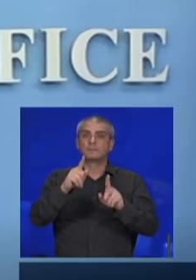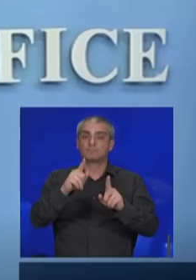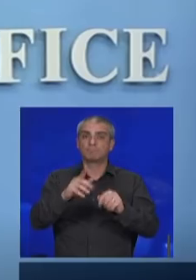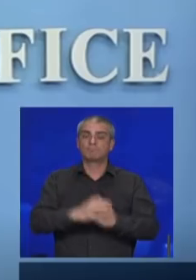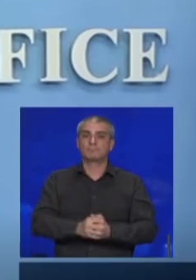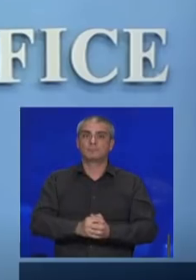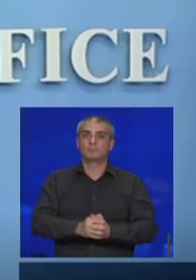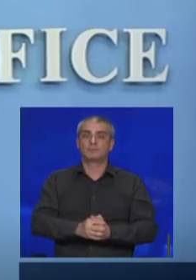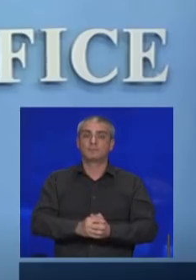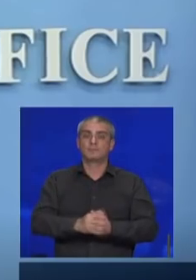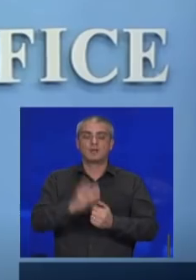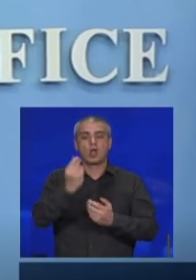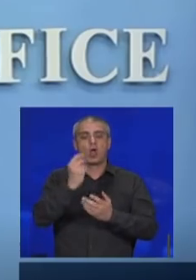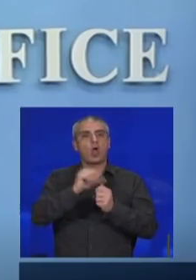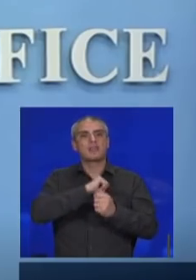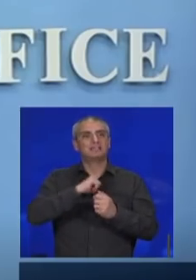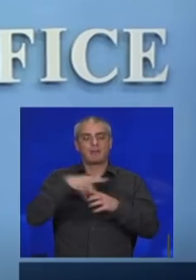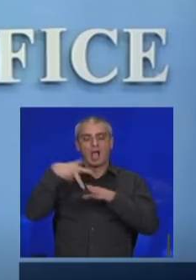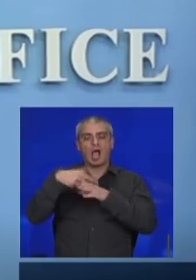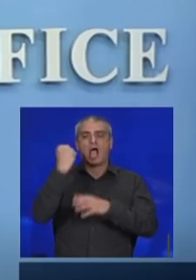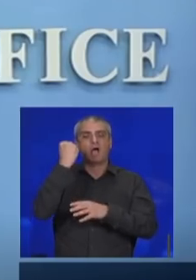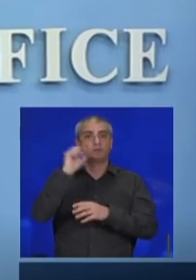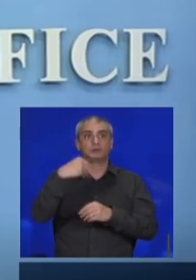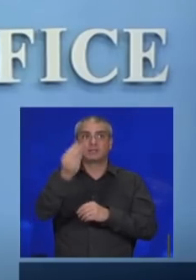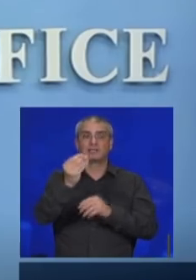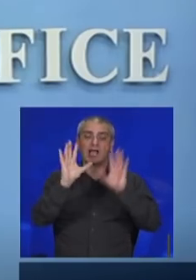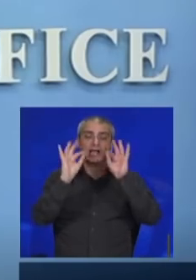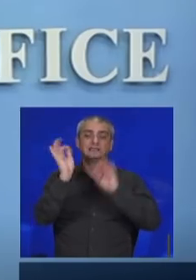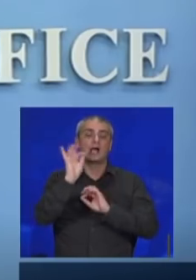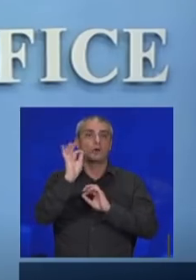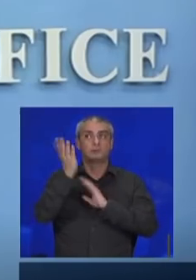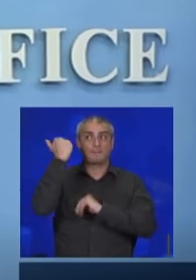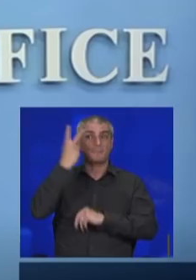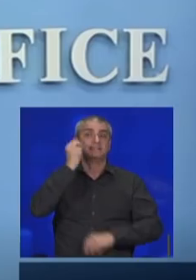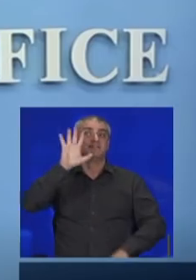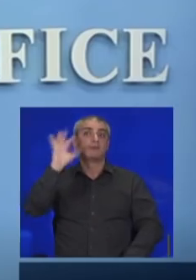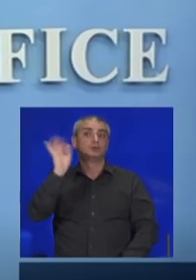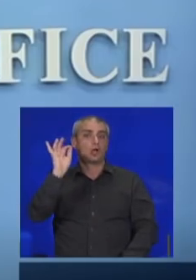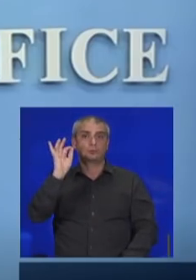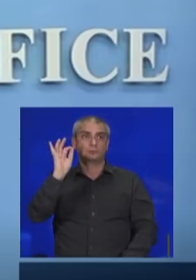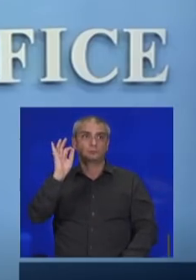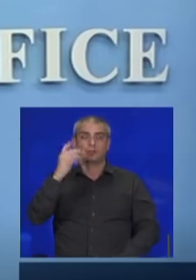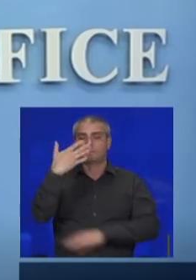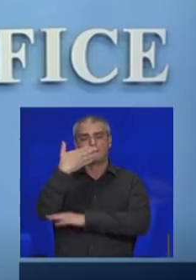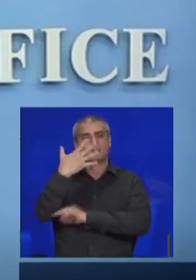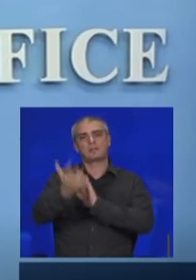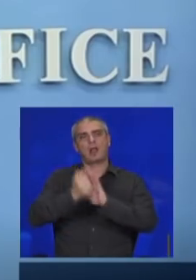העון העצמי או הערבות שצריכים לתת, 10%, בעבר זה היה 25%. המדינה לקחה ערבות עליה